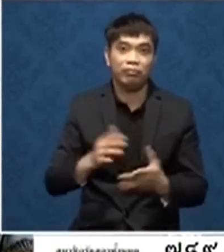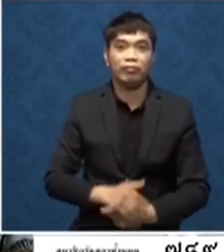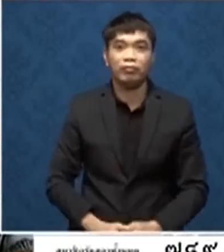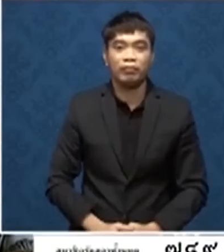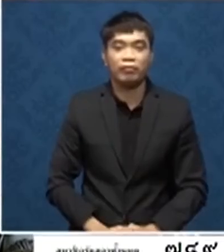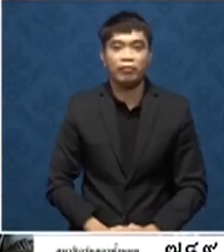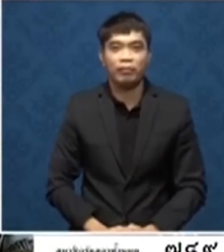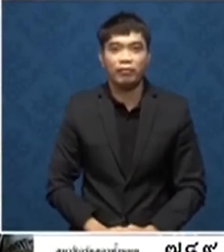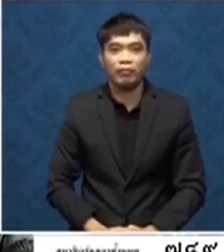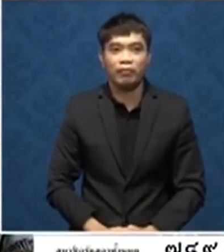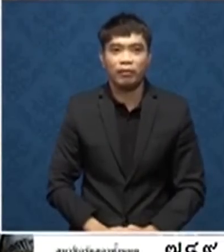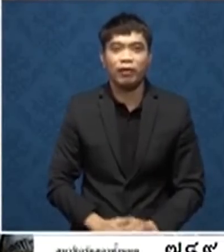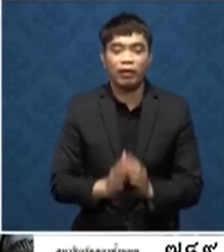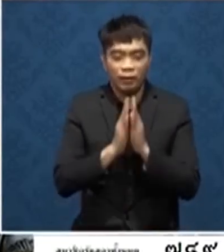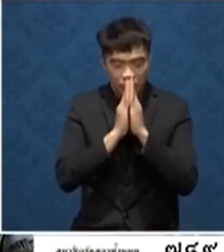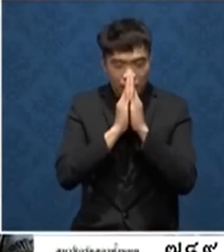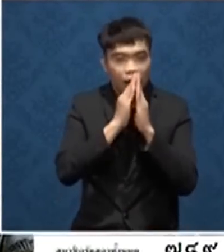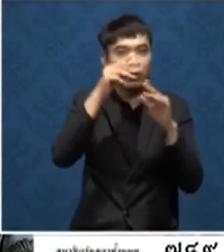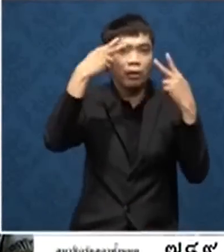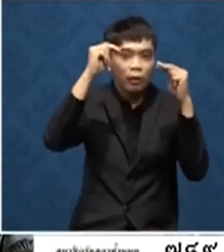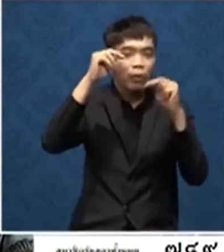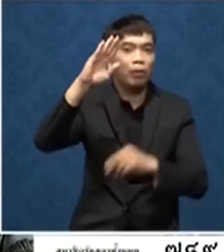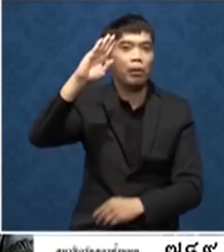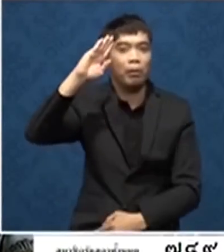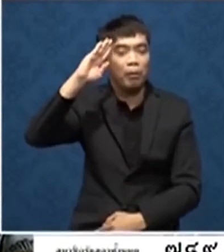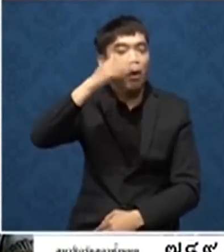ซึ่งไปแล้วก็ถือว่าโชคดีครับท่าน